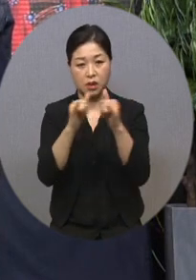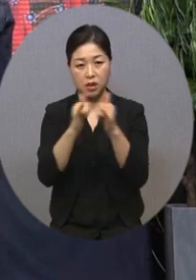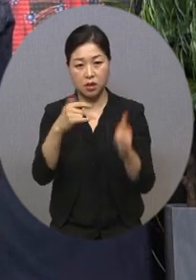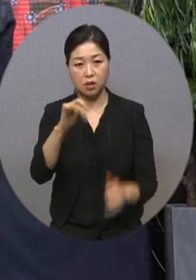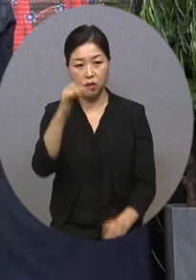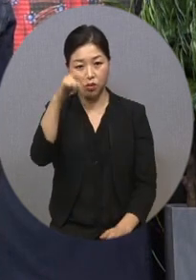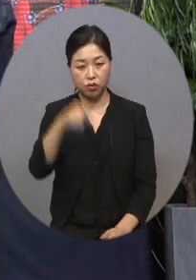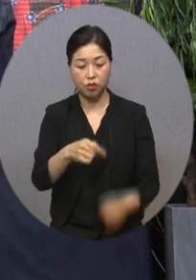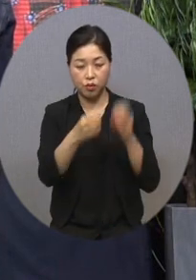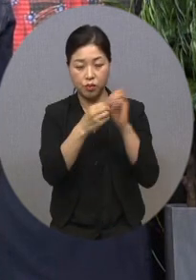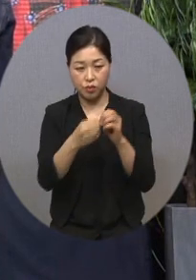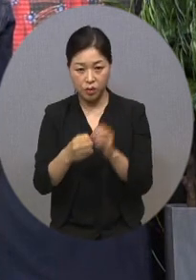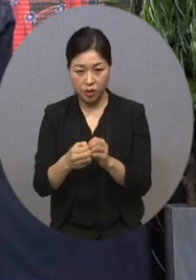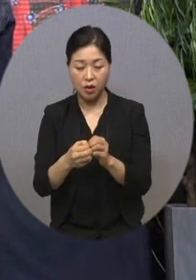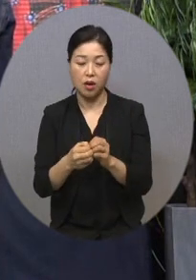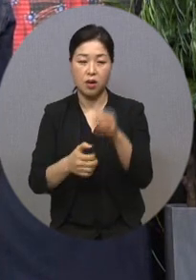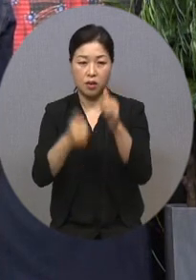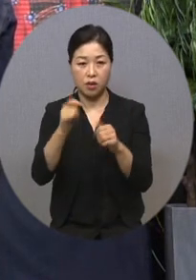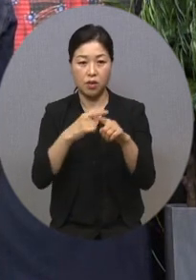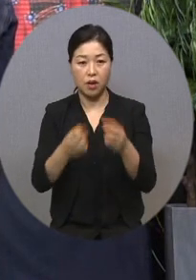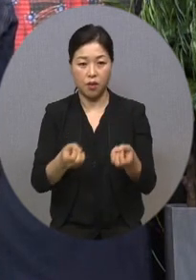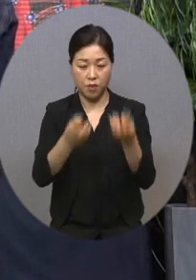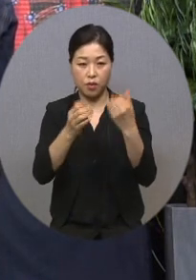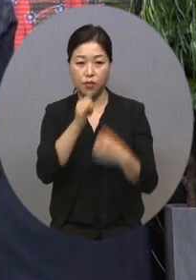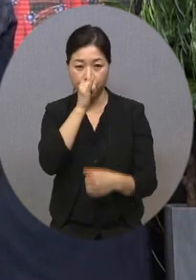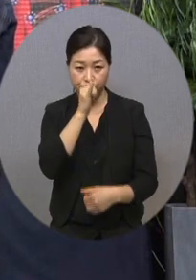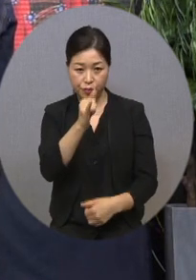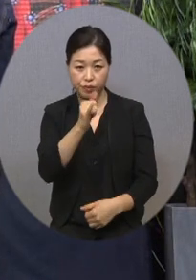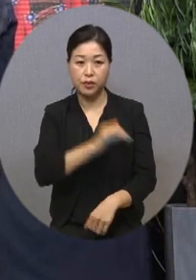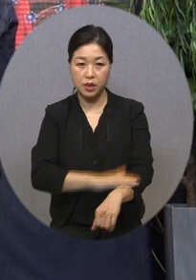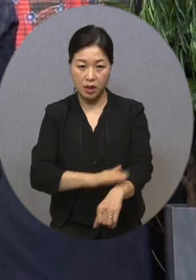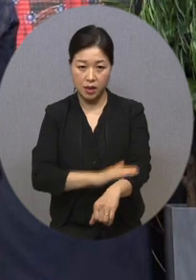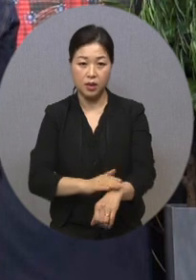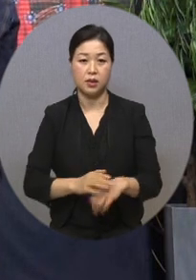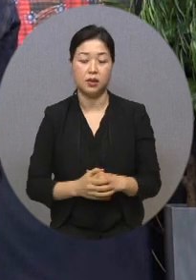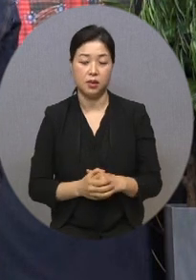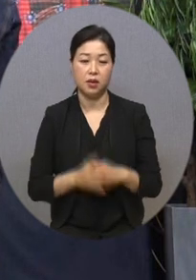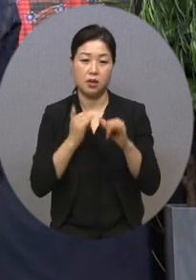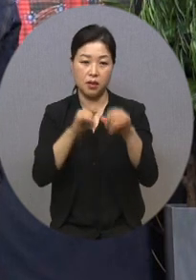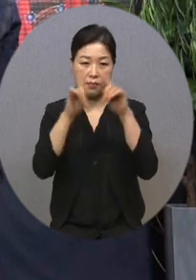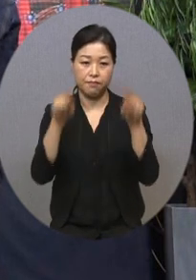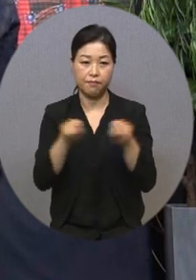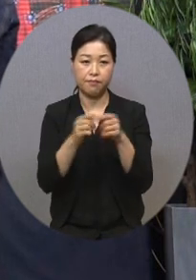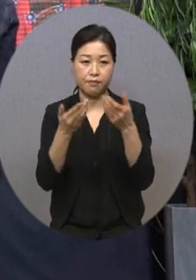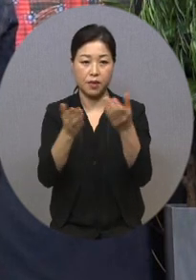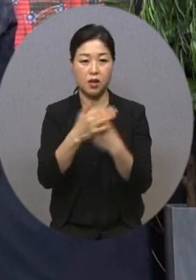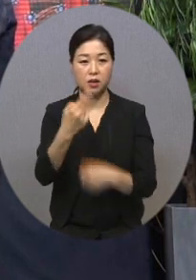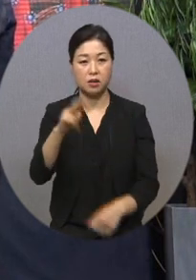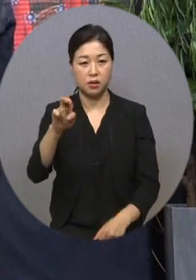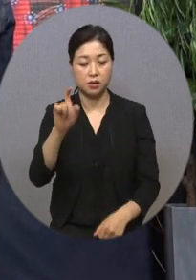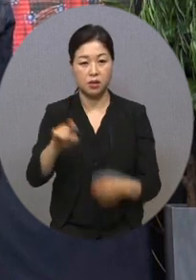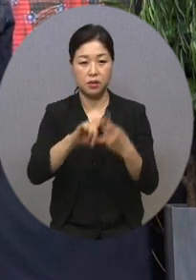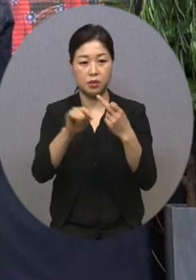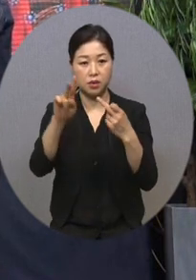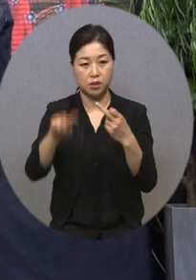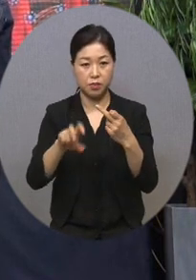국악경연대회에서 가장 우수한 성적으로 입상하였기에 이 상장을 드립니다. 2021년 12월